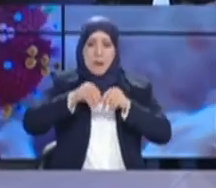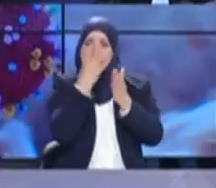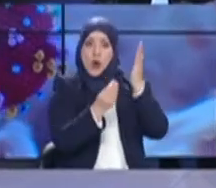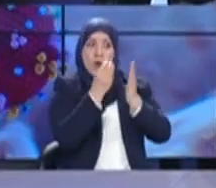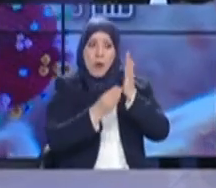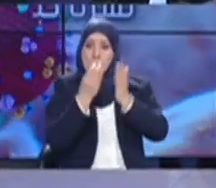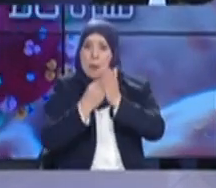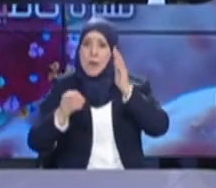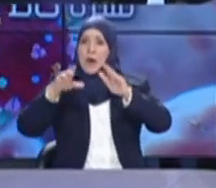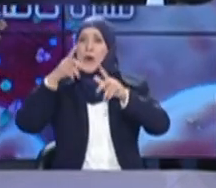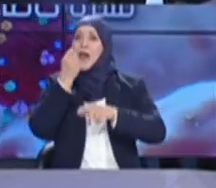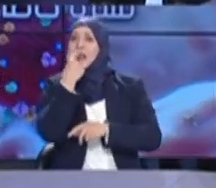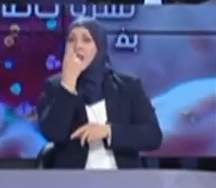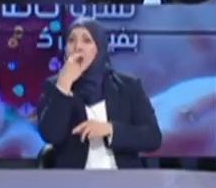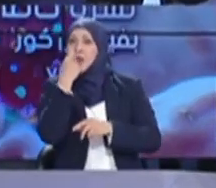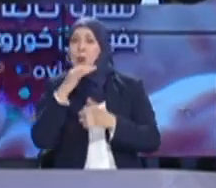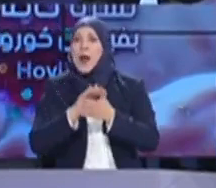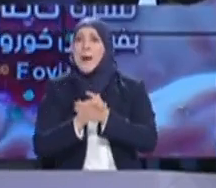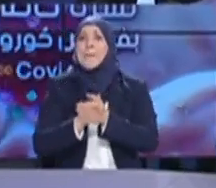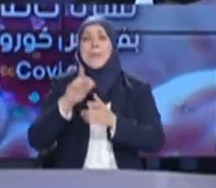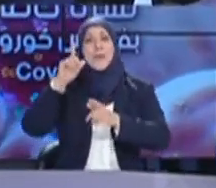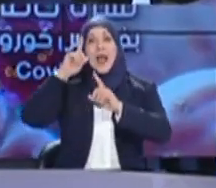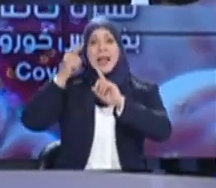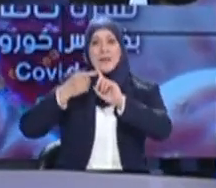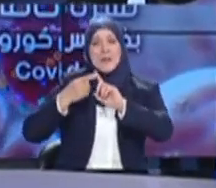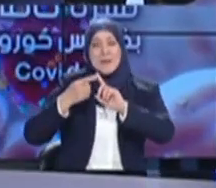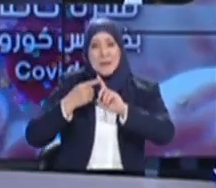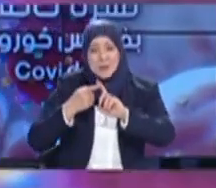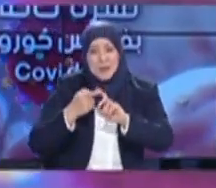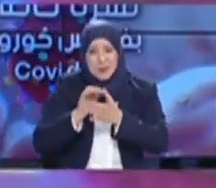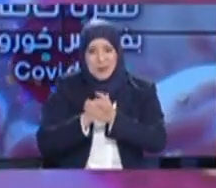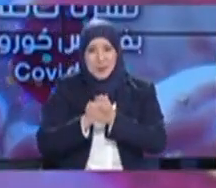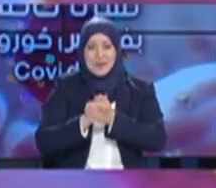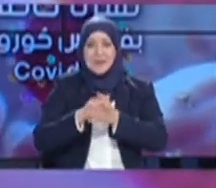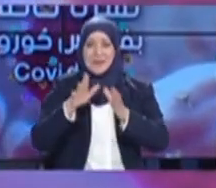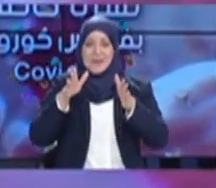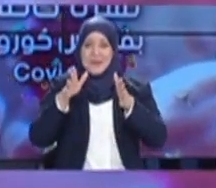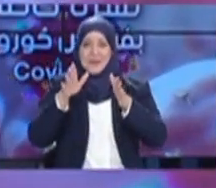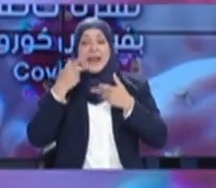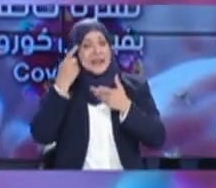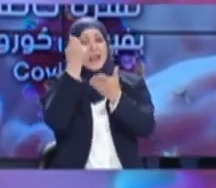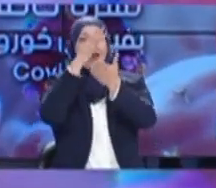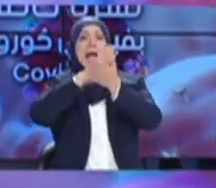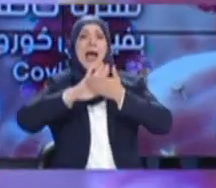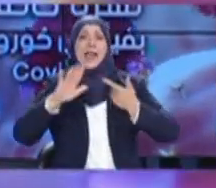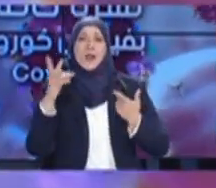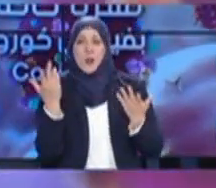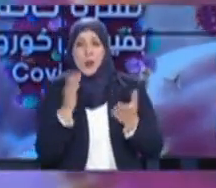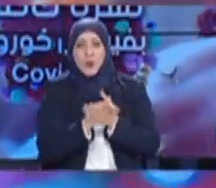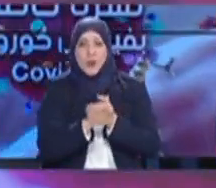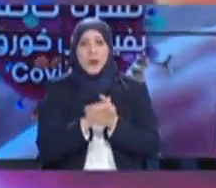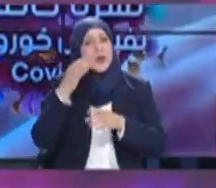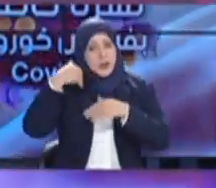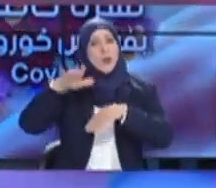دواء، ومعناها جست ياخذوا دواهم، معناها جي با اكزيجي لا يخلصوني لا حتى شيء، سيتي غراتوي، ومن بعد نورمالمون لي